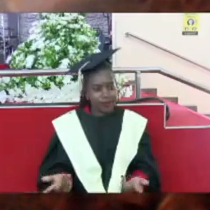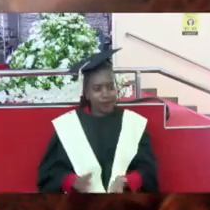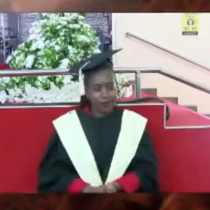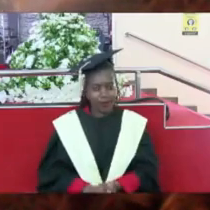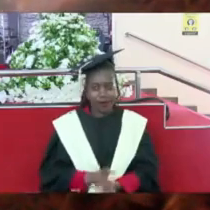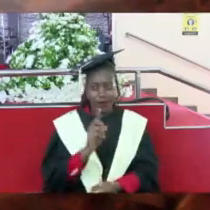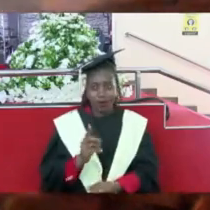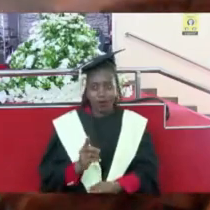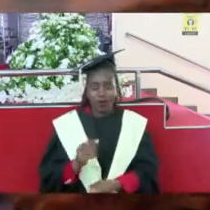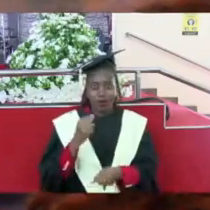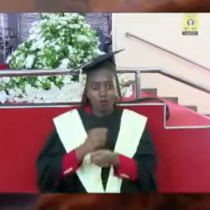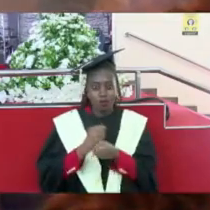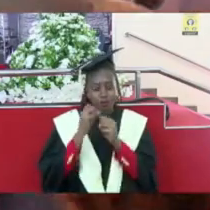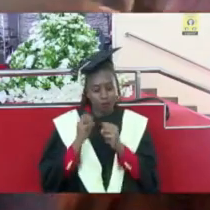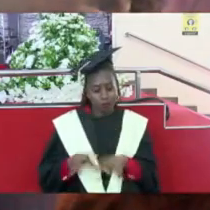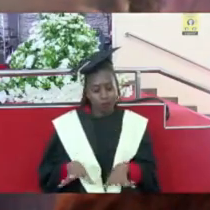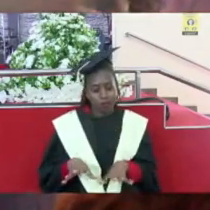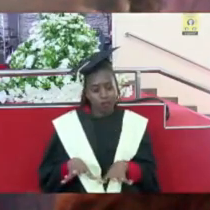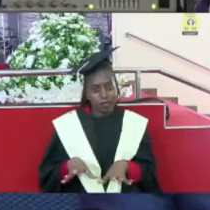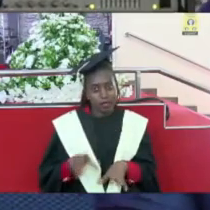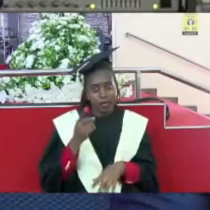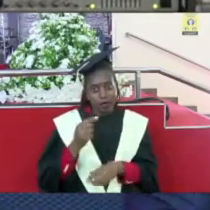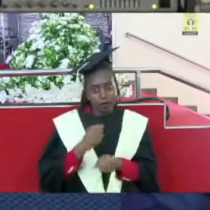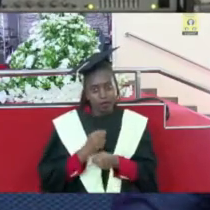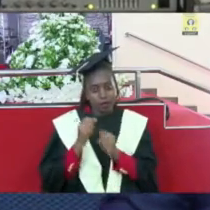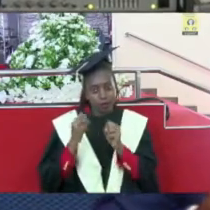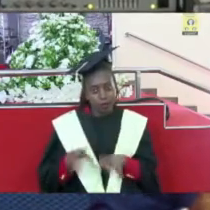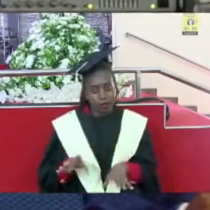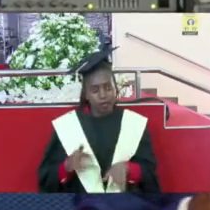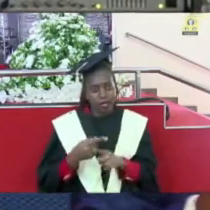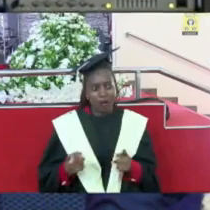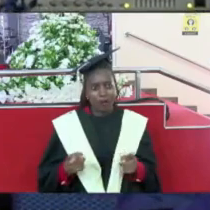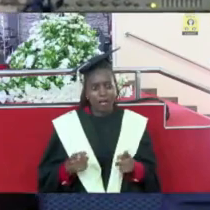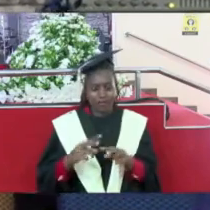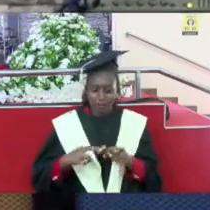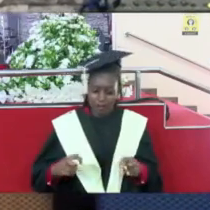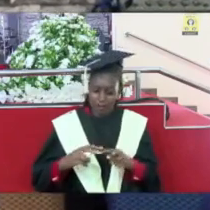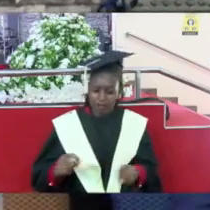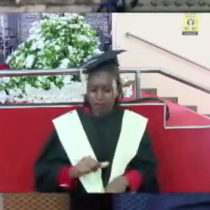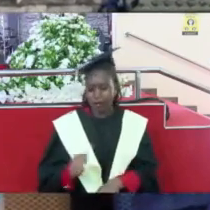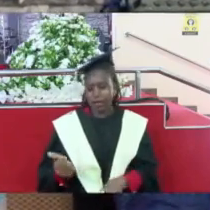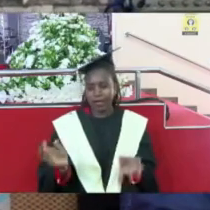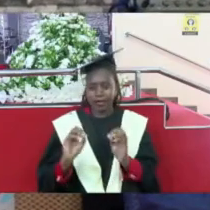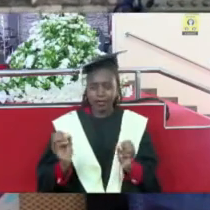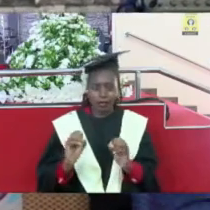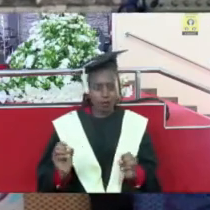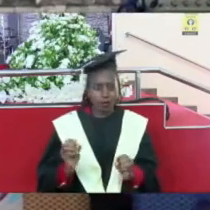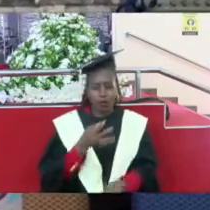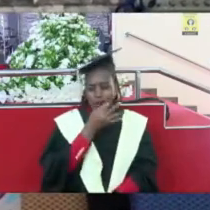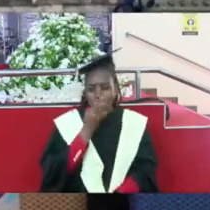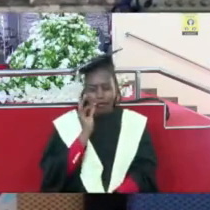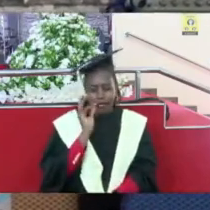Umefutwa kazi. Umefutwa kazi. Na bado umekataa kutafuta nyingine. Umefunga.